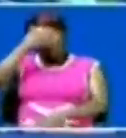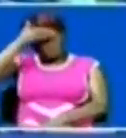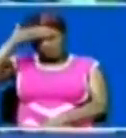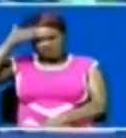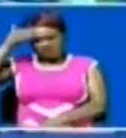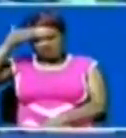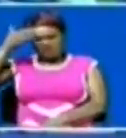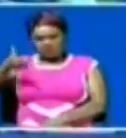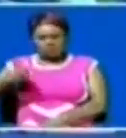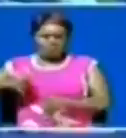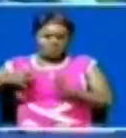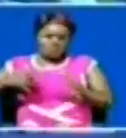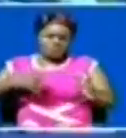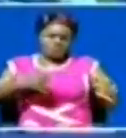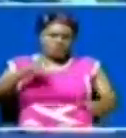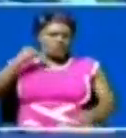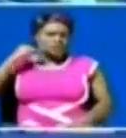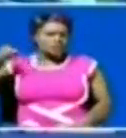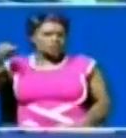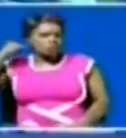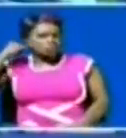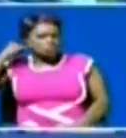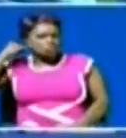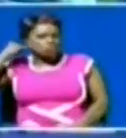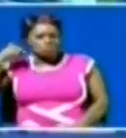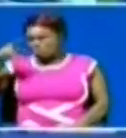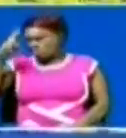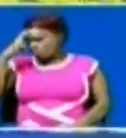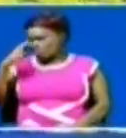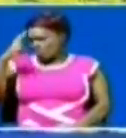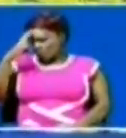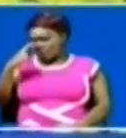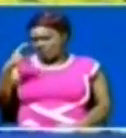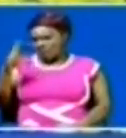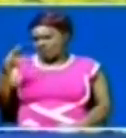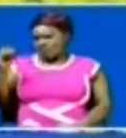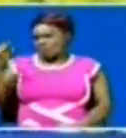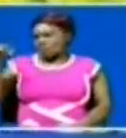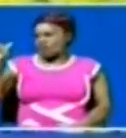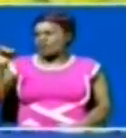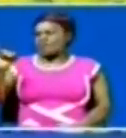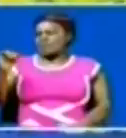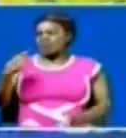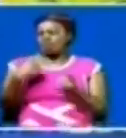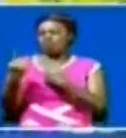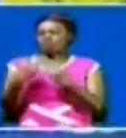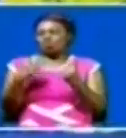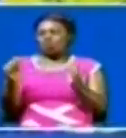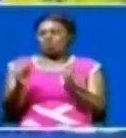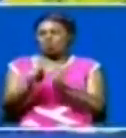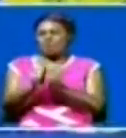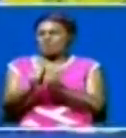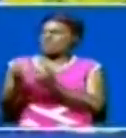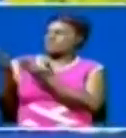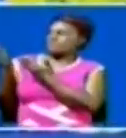maana tumefululiza hadi Nakuru katika kaunti ya Nakuru katika eneo bunge la Rongai kuweza kuzungumza na si